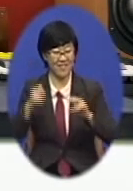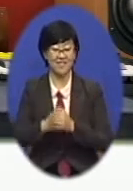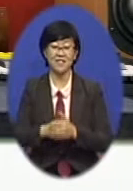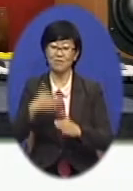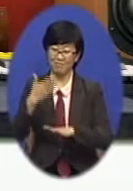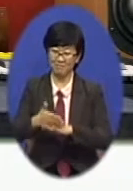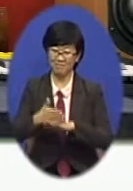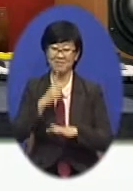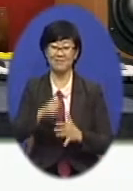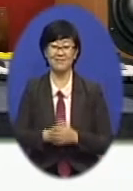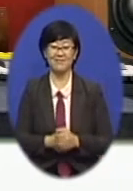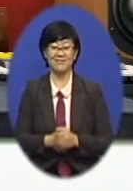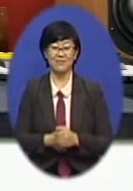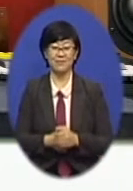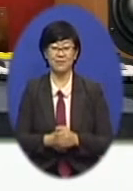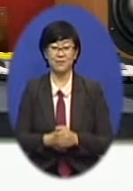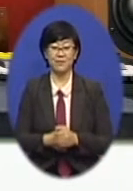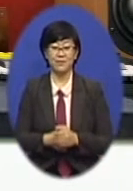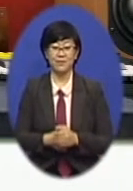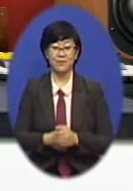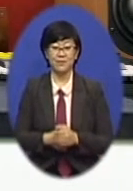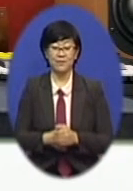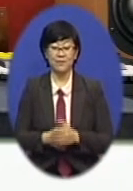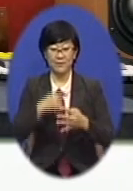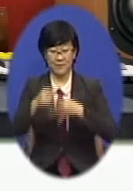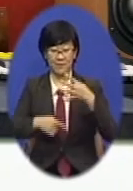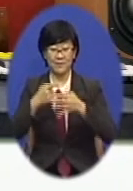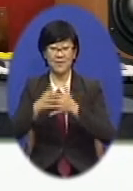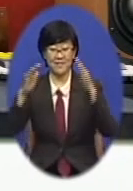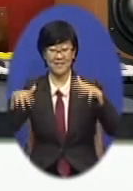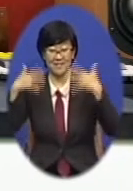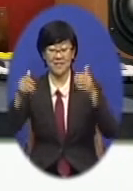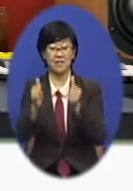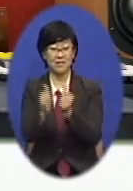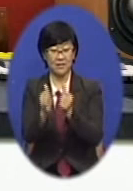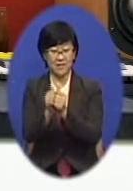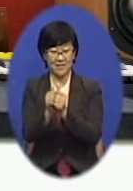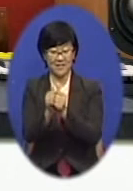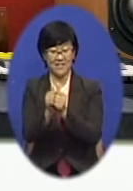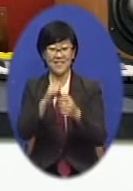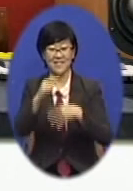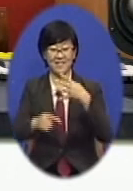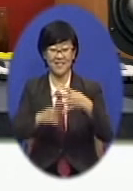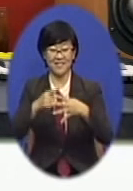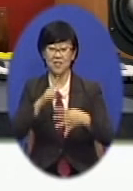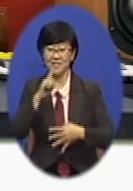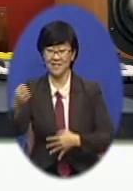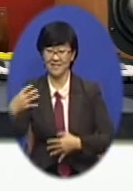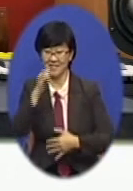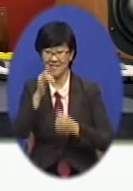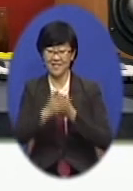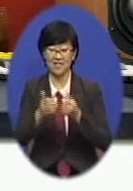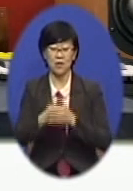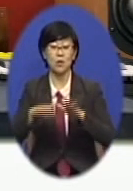아유, 감사합니다. 네. 근데요, 사계절 중에 가을은 남성의 계절이라 그러잖아요. 예. 네.